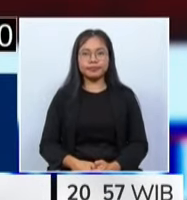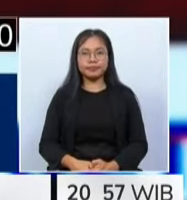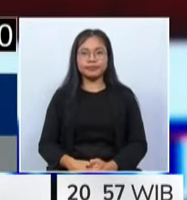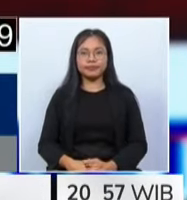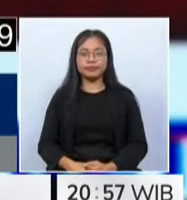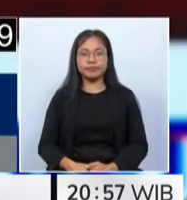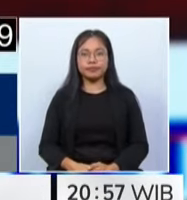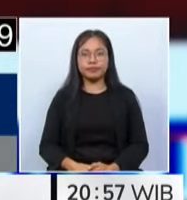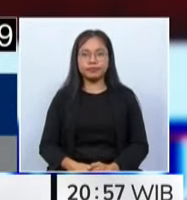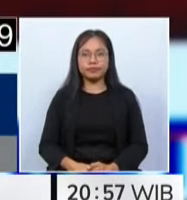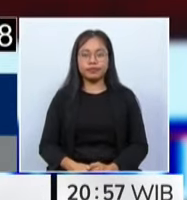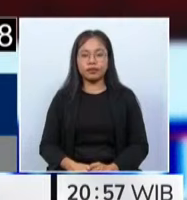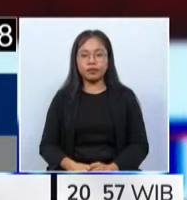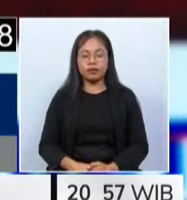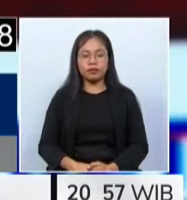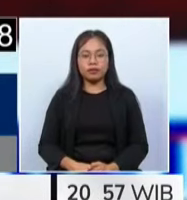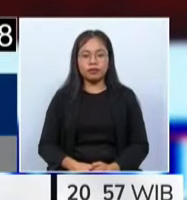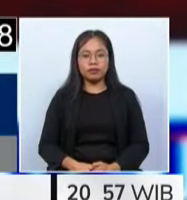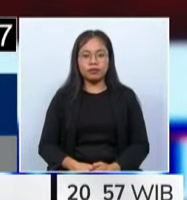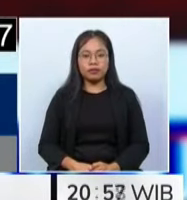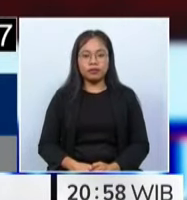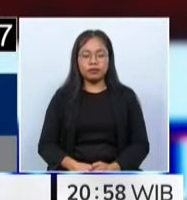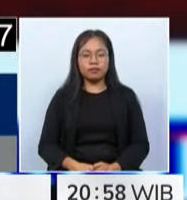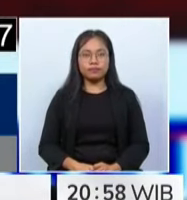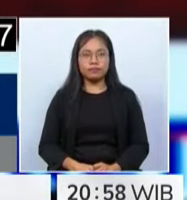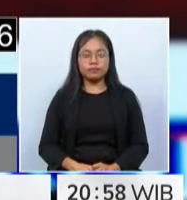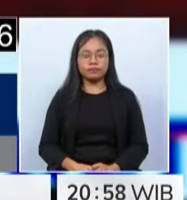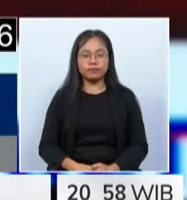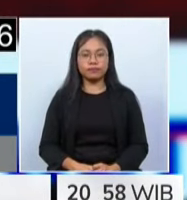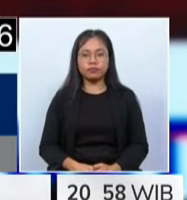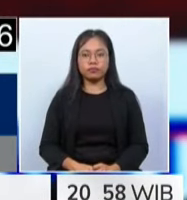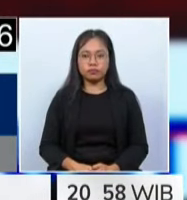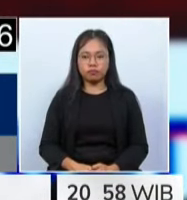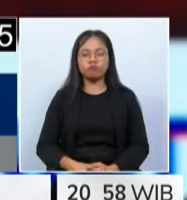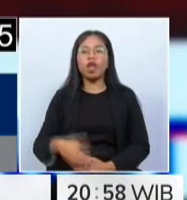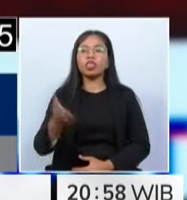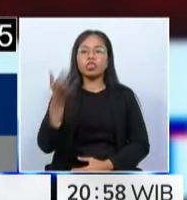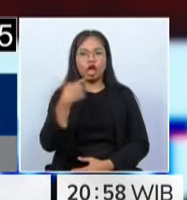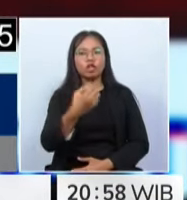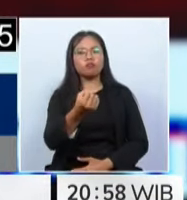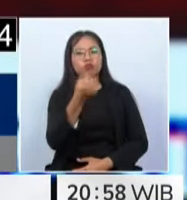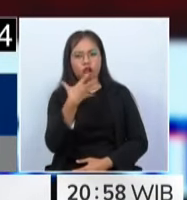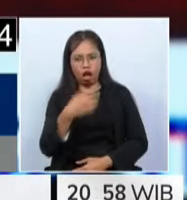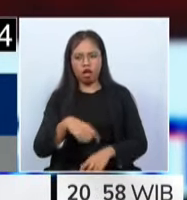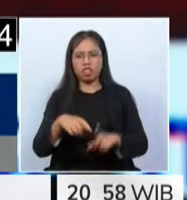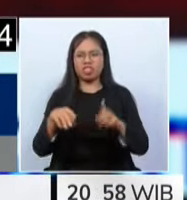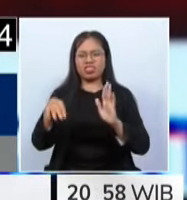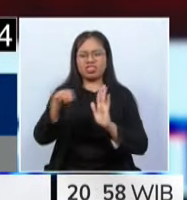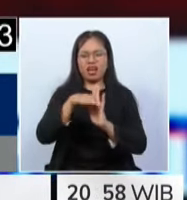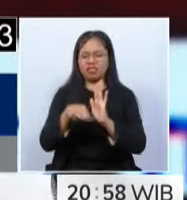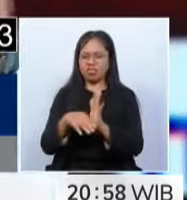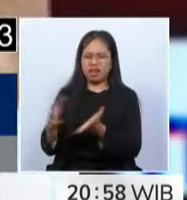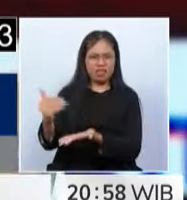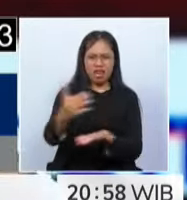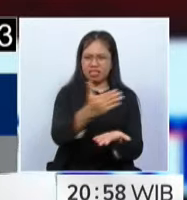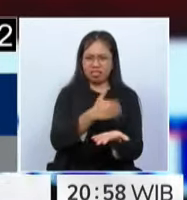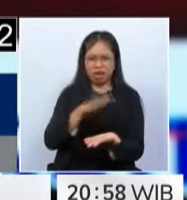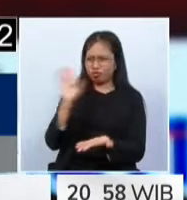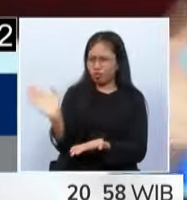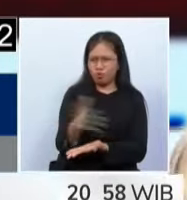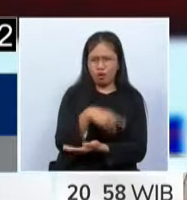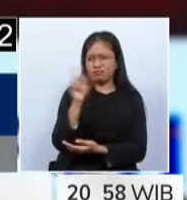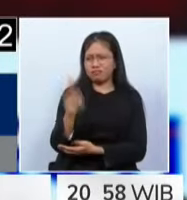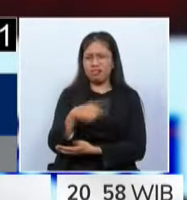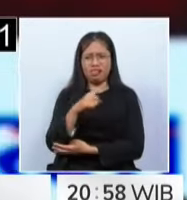saudara-saudara semua data yang saudara ungkapkan itu keliru semua jadi Saya bersedia kita duduk